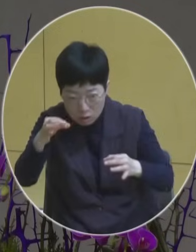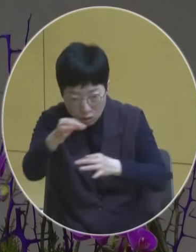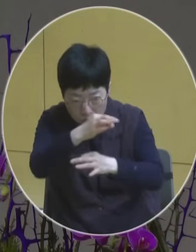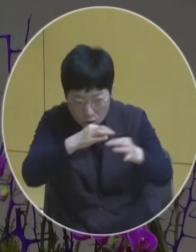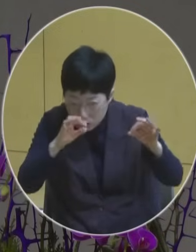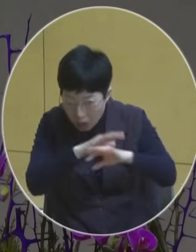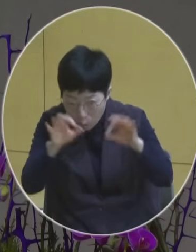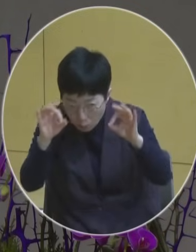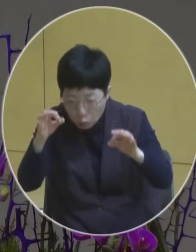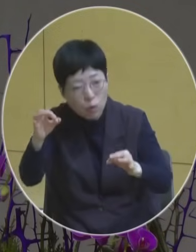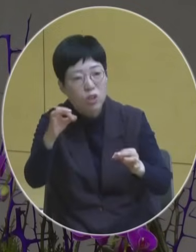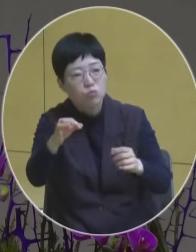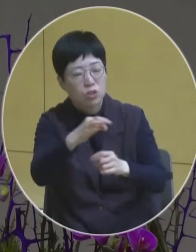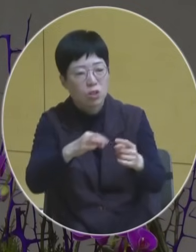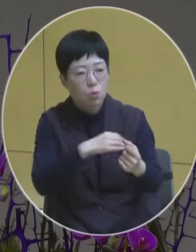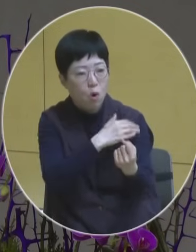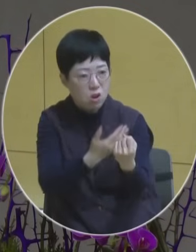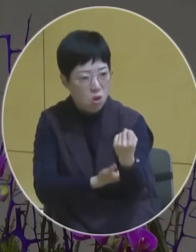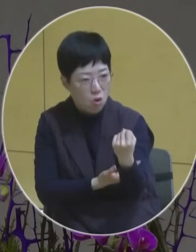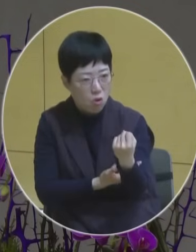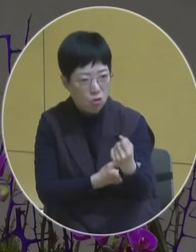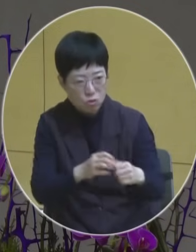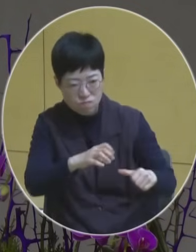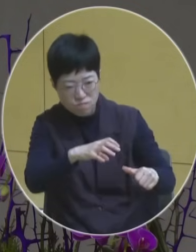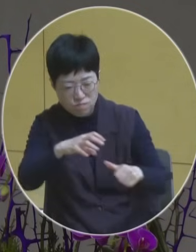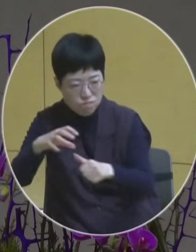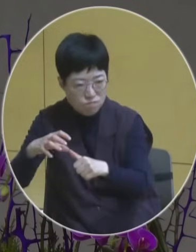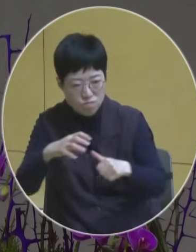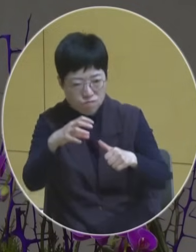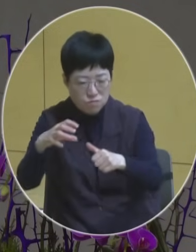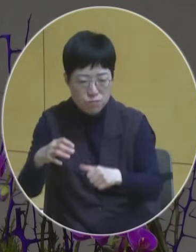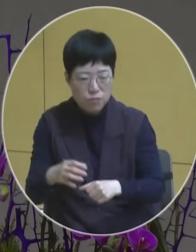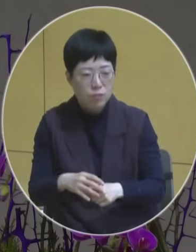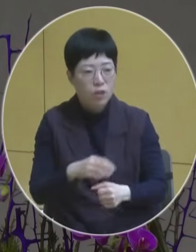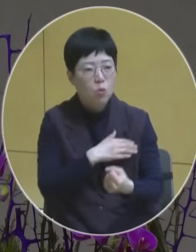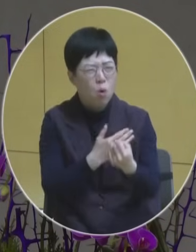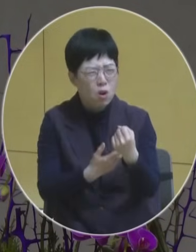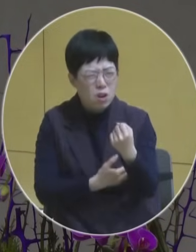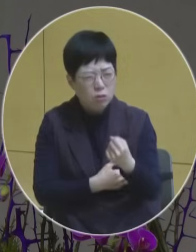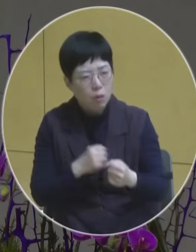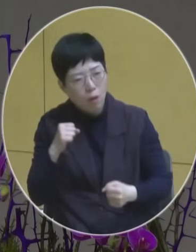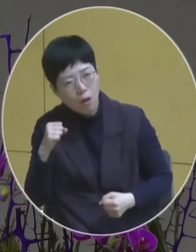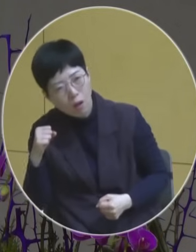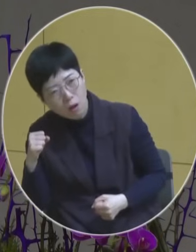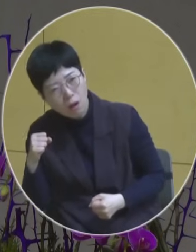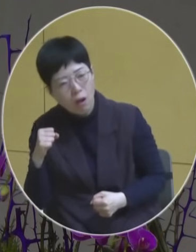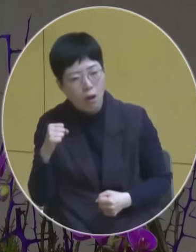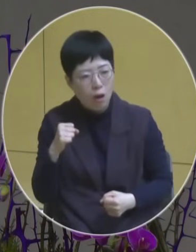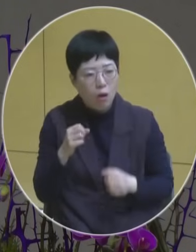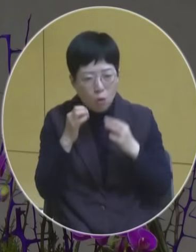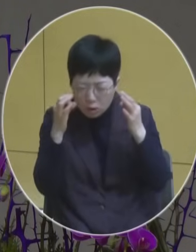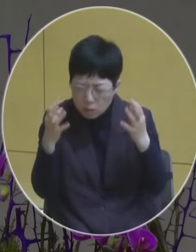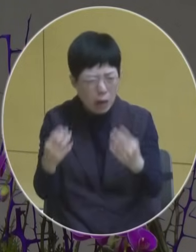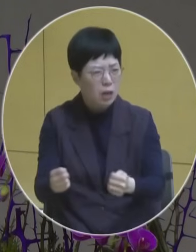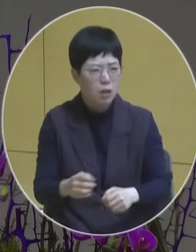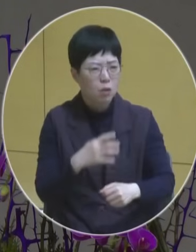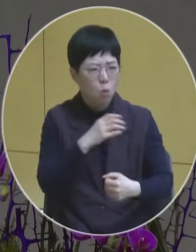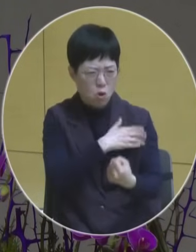같아요. 권력이 움직이는 것 같아요. 그래서 권력을 잡기 위해서 자기 일평생 예쓰고 힘쓴 사람들